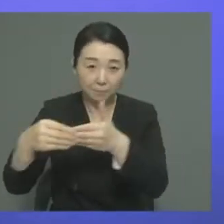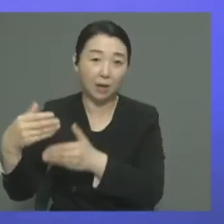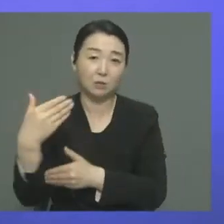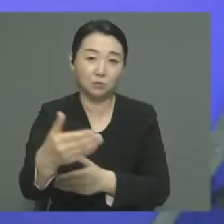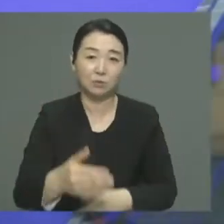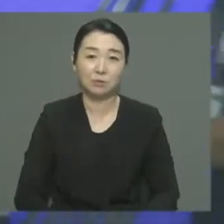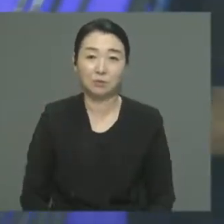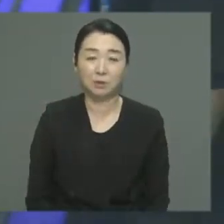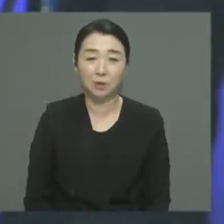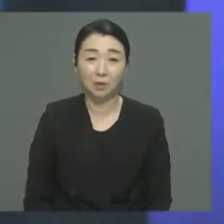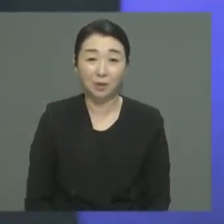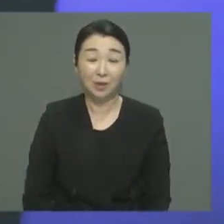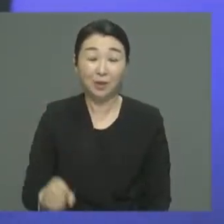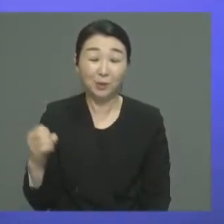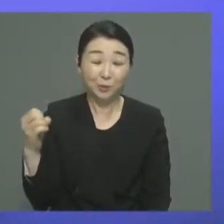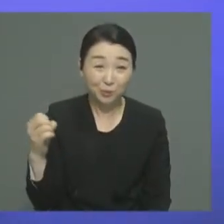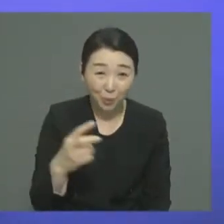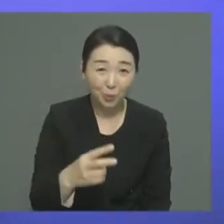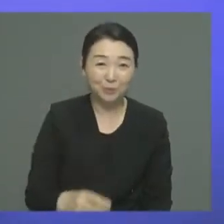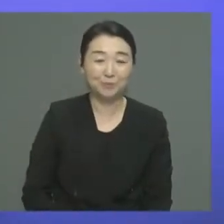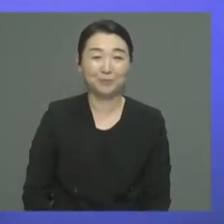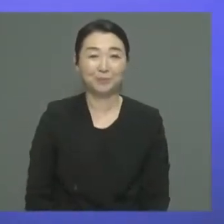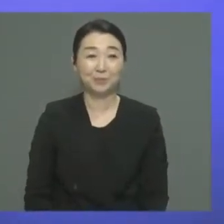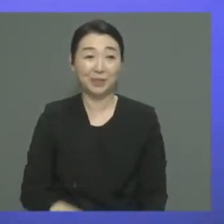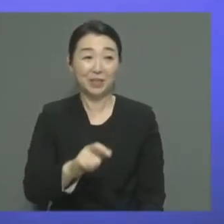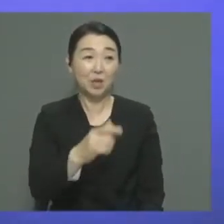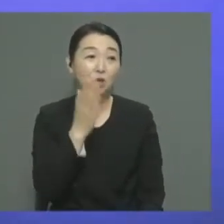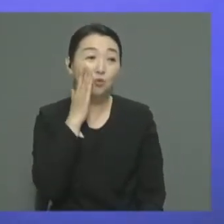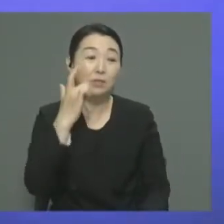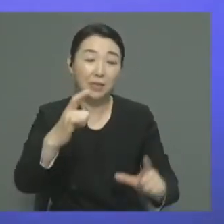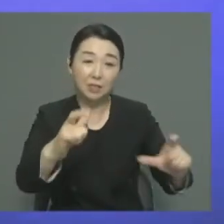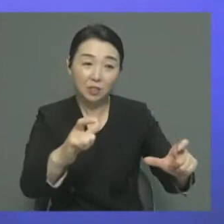후퇴하지 않도록 최선을 다하겠습니다